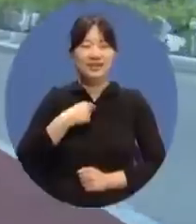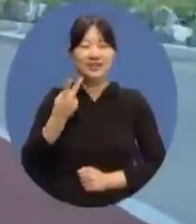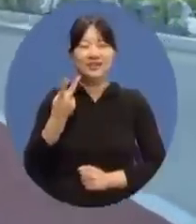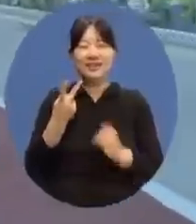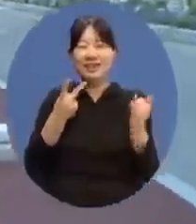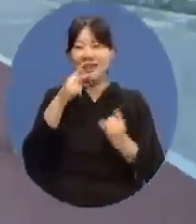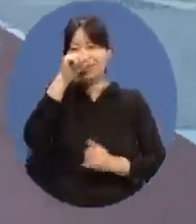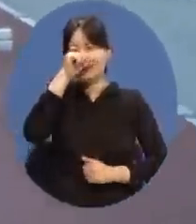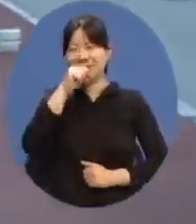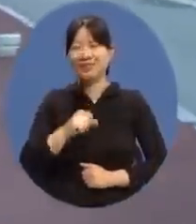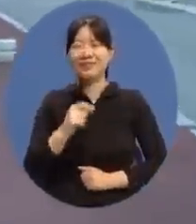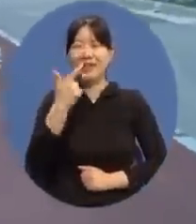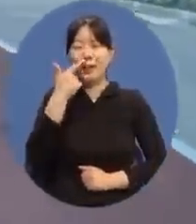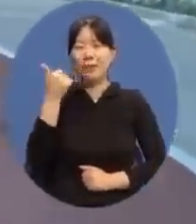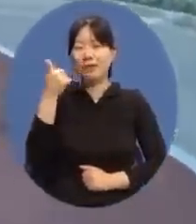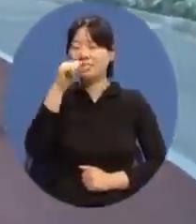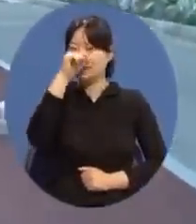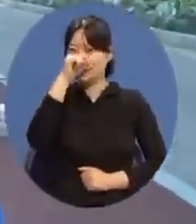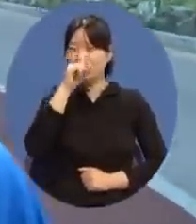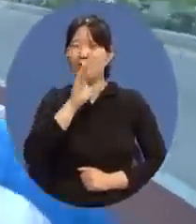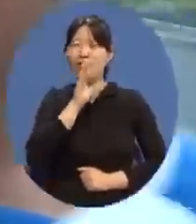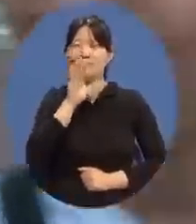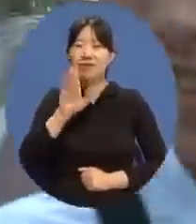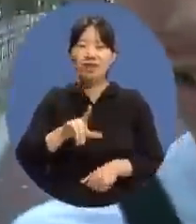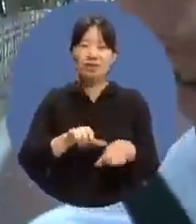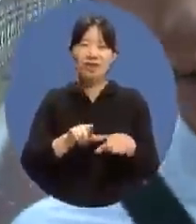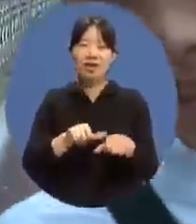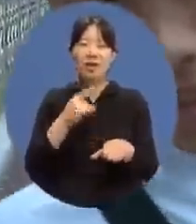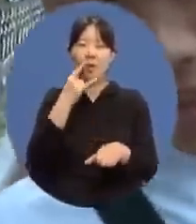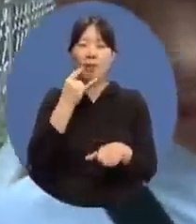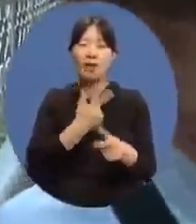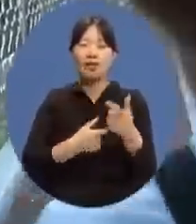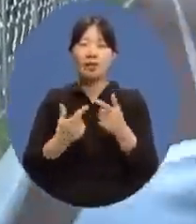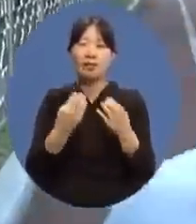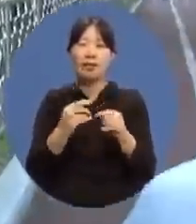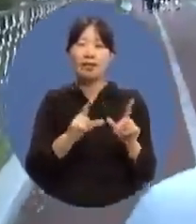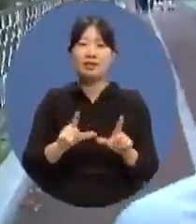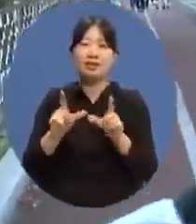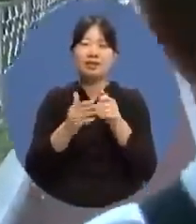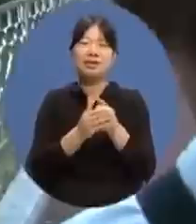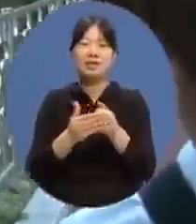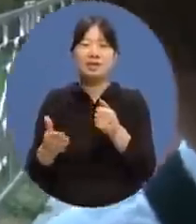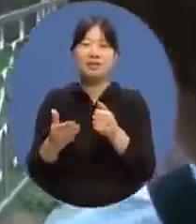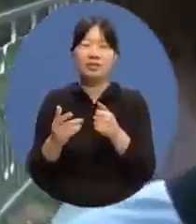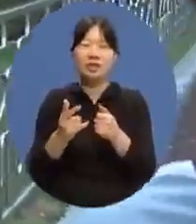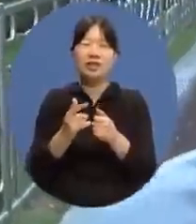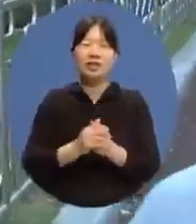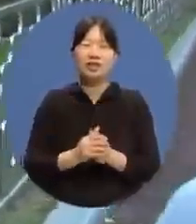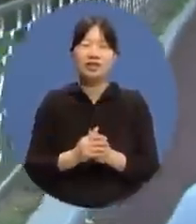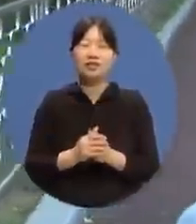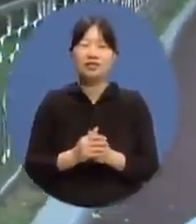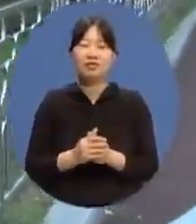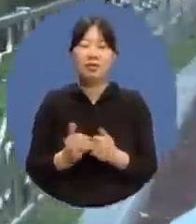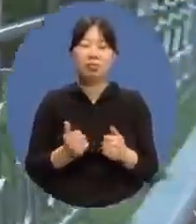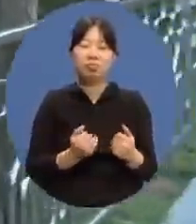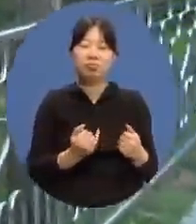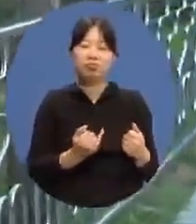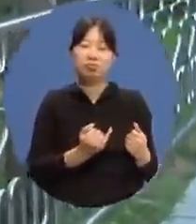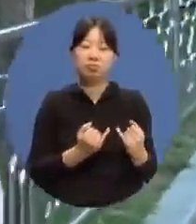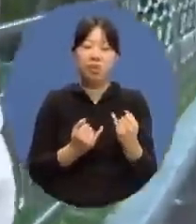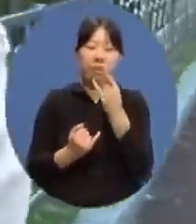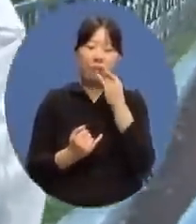분 다 좋아요. 아빠도 좋아해요. 근데 이제 시간을 저랑 많이 보내니까 붙어있고 막 이런 게 좀 버릇이 많이 됐나 봐요.